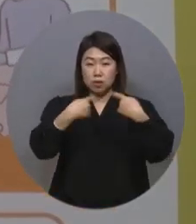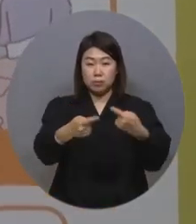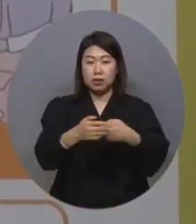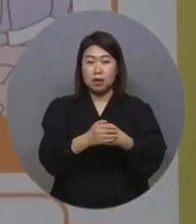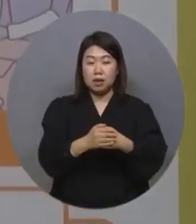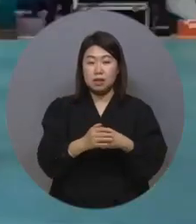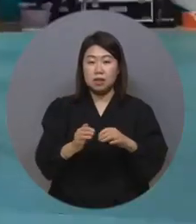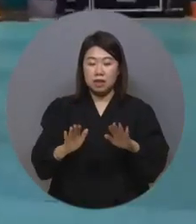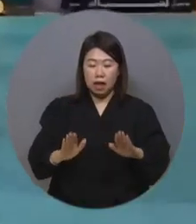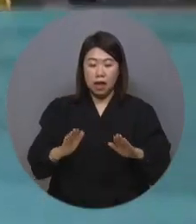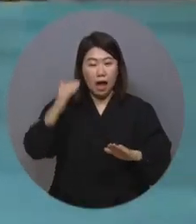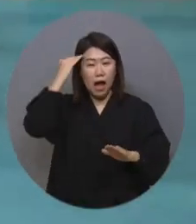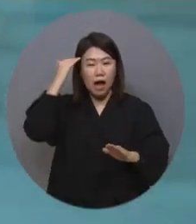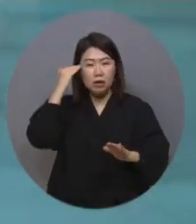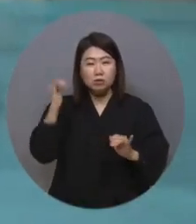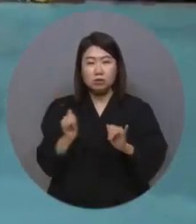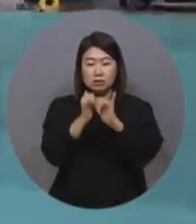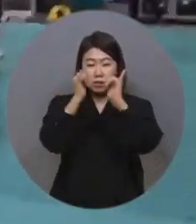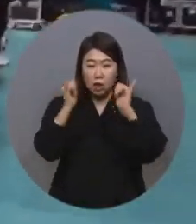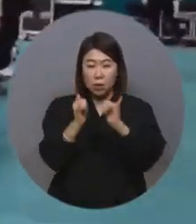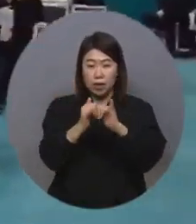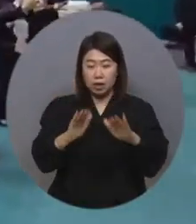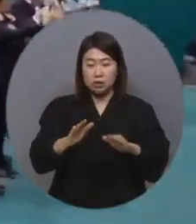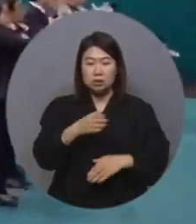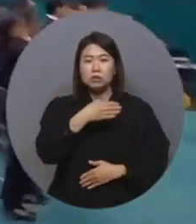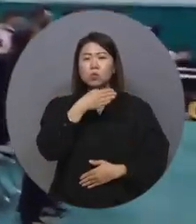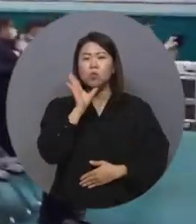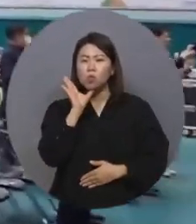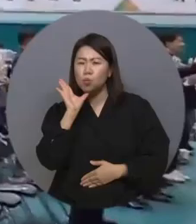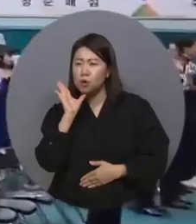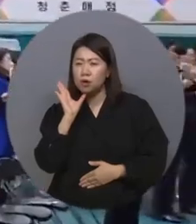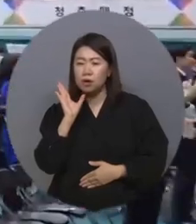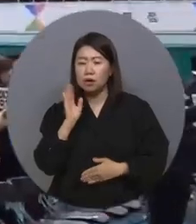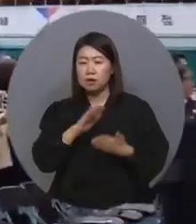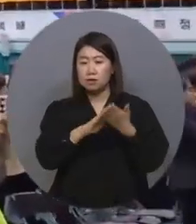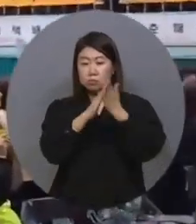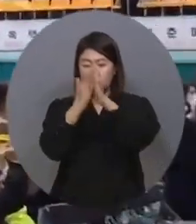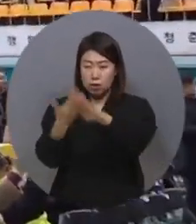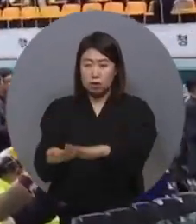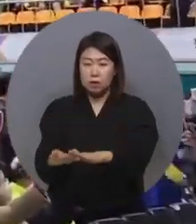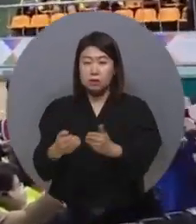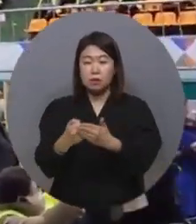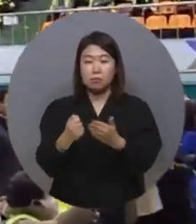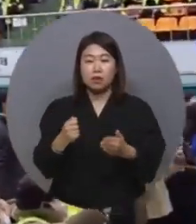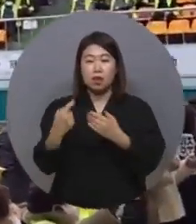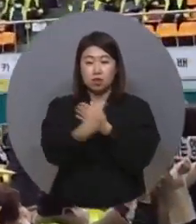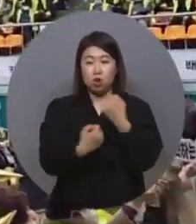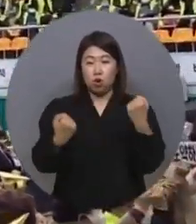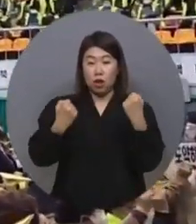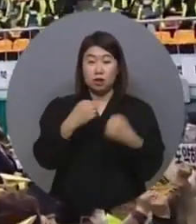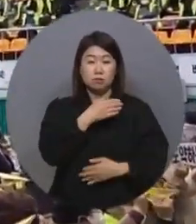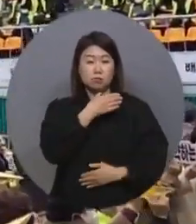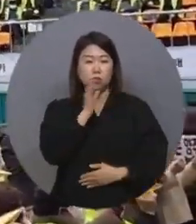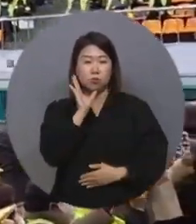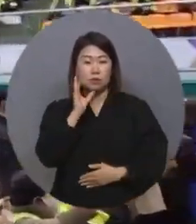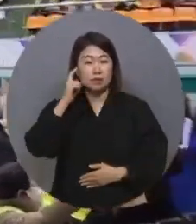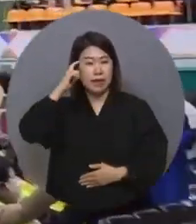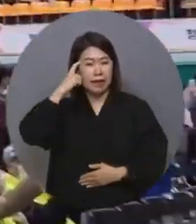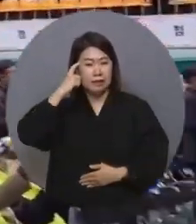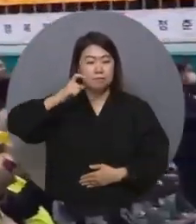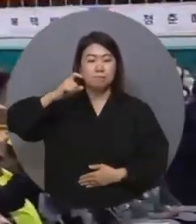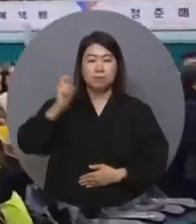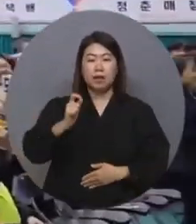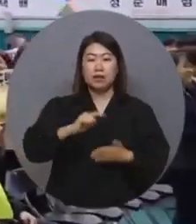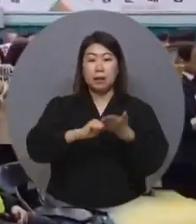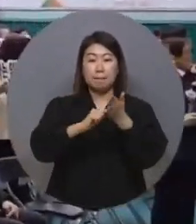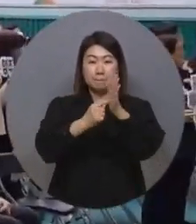우리 사회의 현실, 고령화는 이미 진행되고 있는 가운데 노인들이 건강한 노후를 보내려는 의지가 강하게